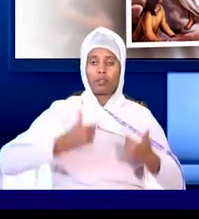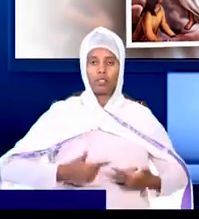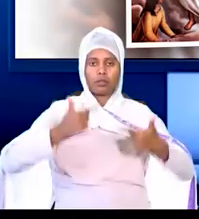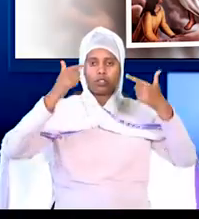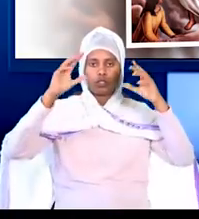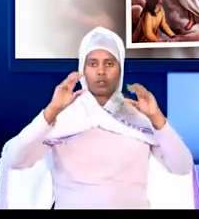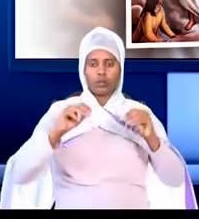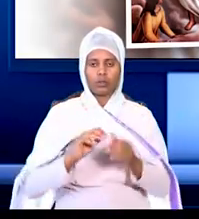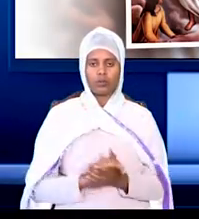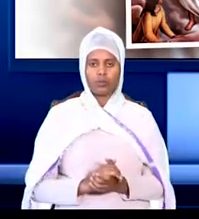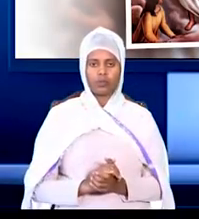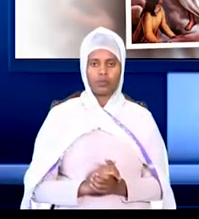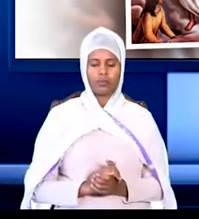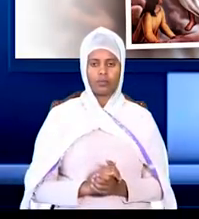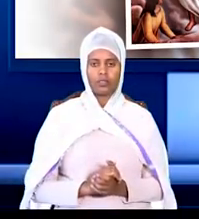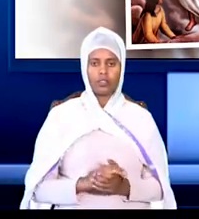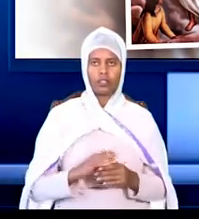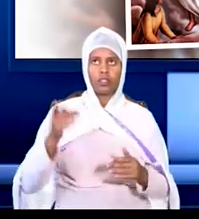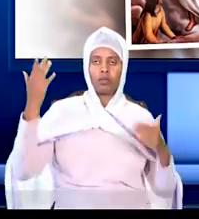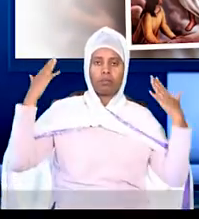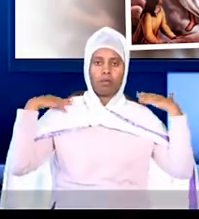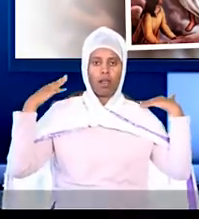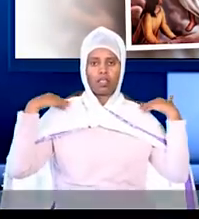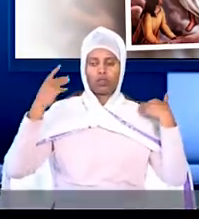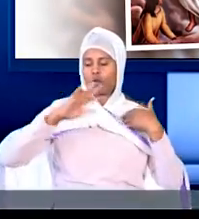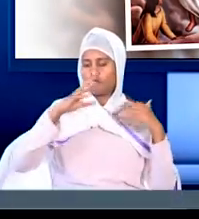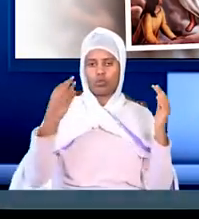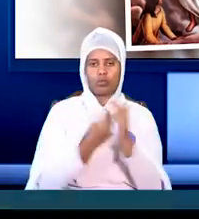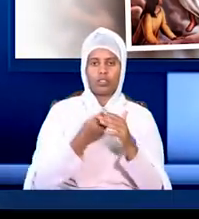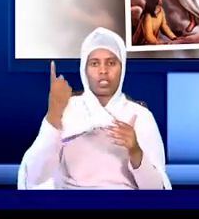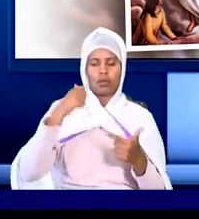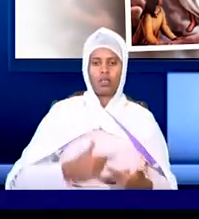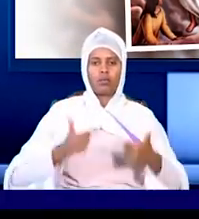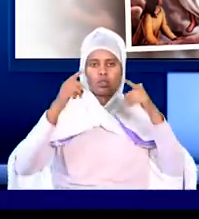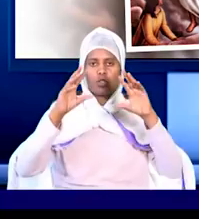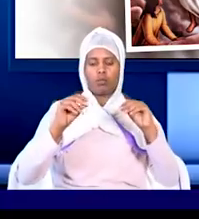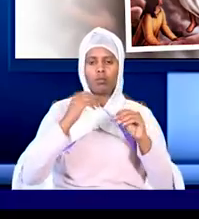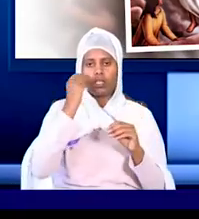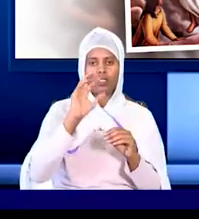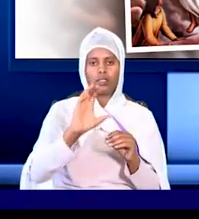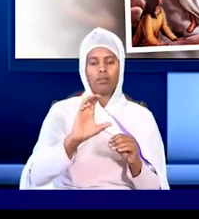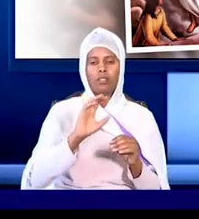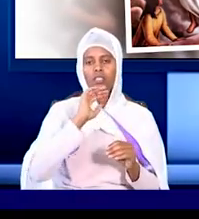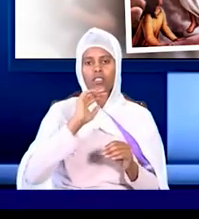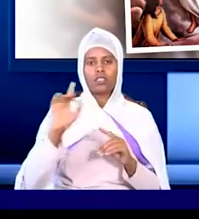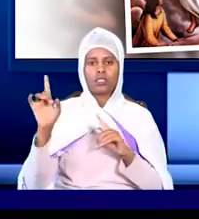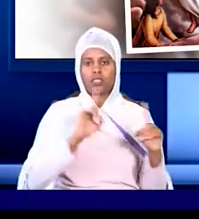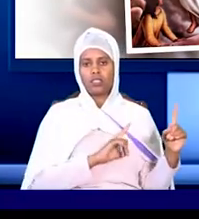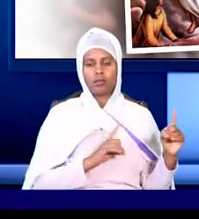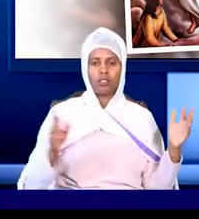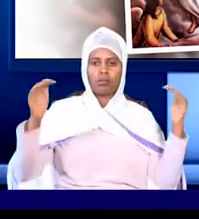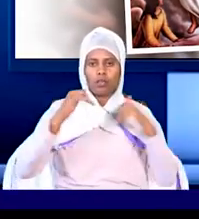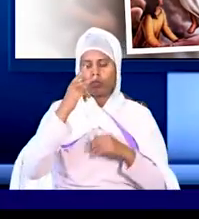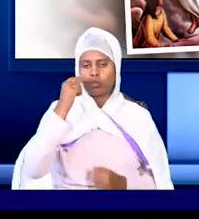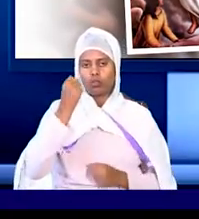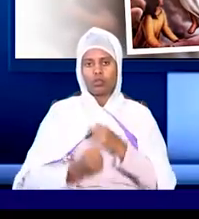ብመላእክቲ ተመስገነ ዕሩቕ ብእሲ ተትኸውን መላእክቲ መፅኦም ከመስግኑ ወይ ምኸ ኣሉ ዕለተ ሰንበት